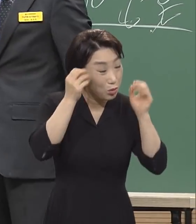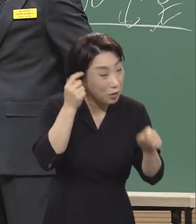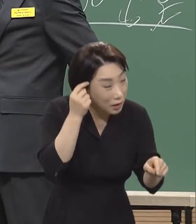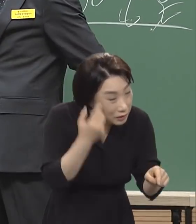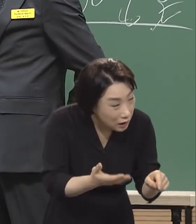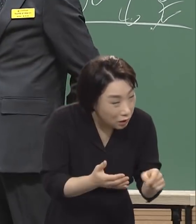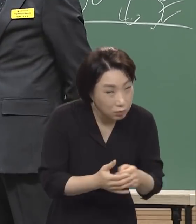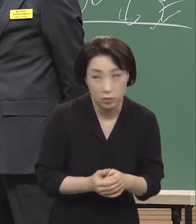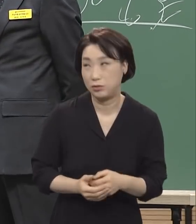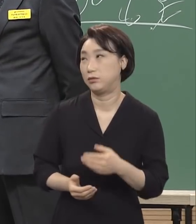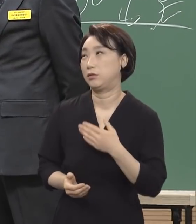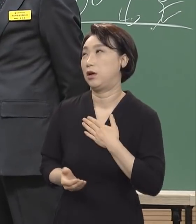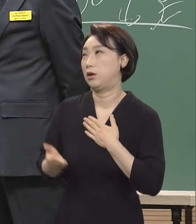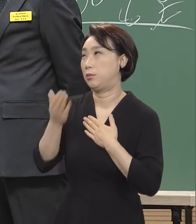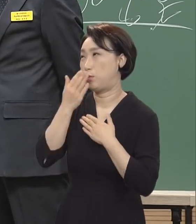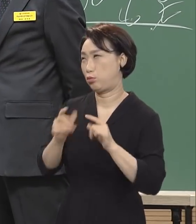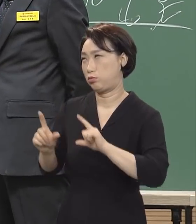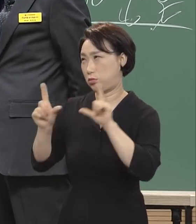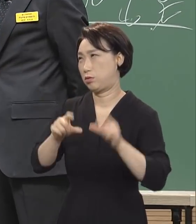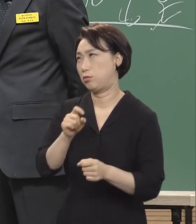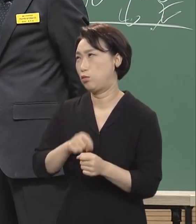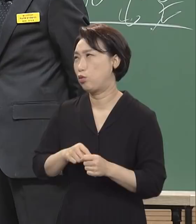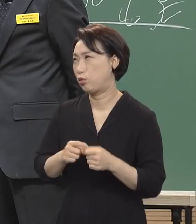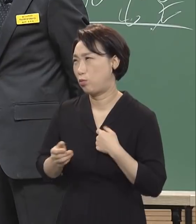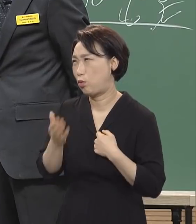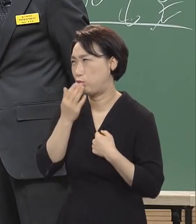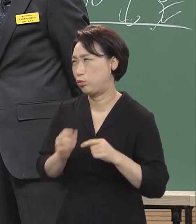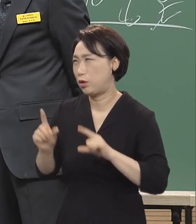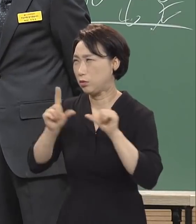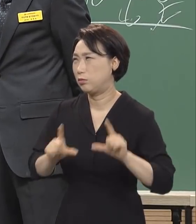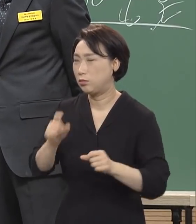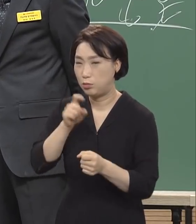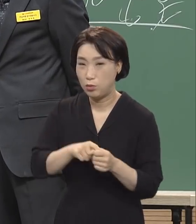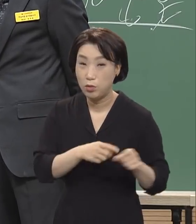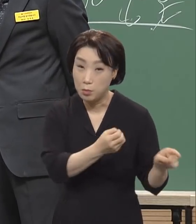먹고 살라고. 먹고 살라고.